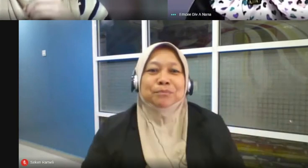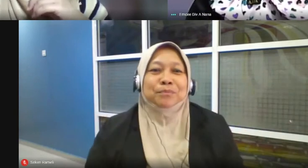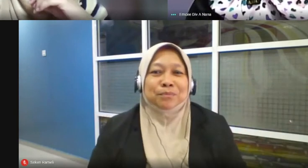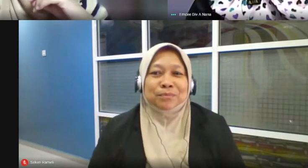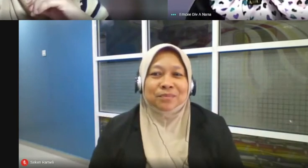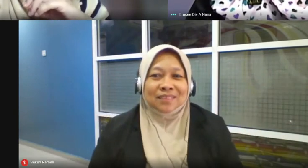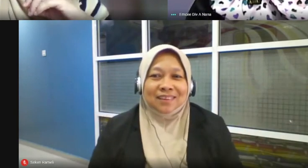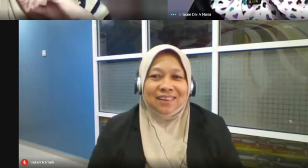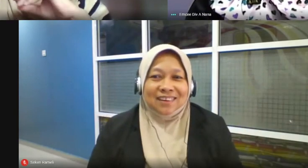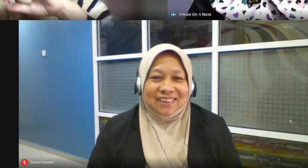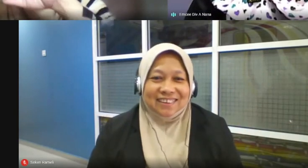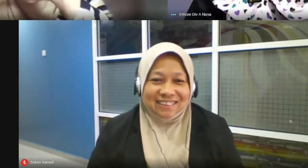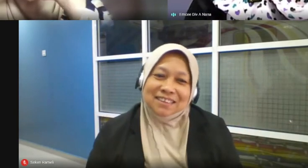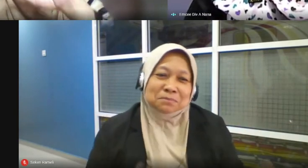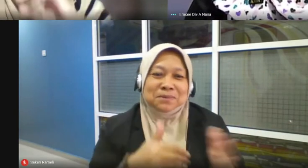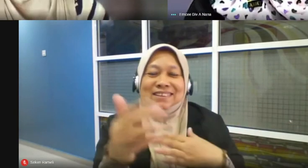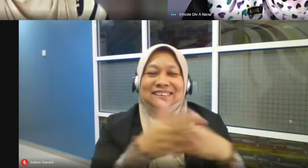Melubik dah ada kat rumah.